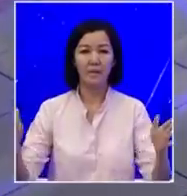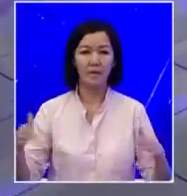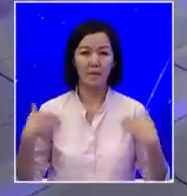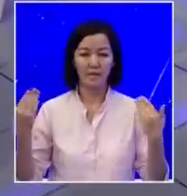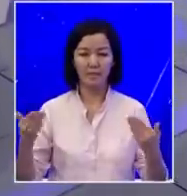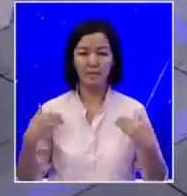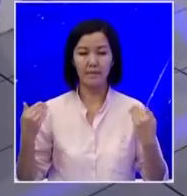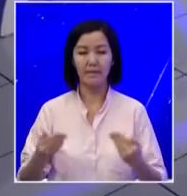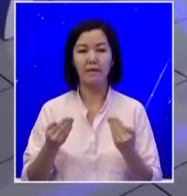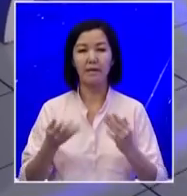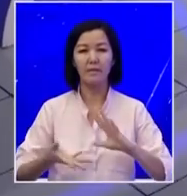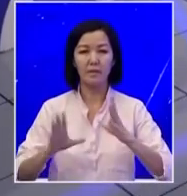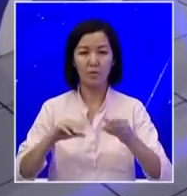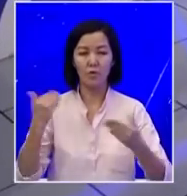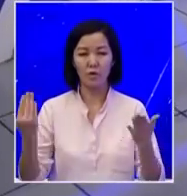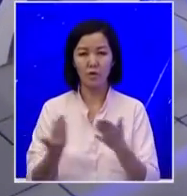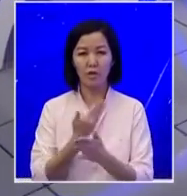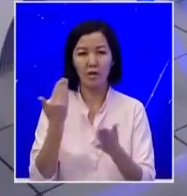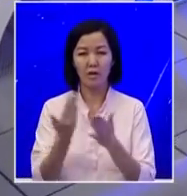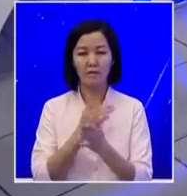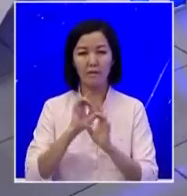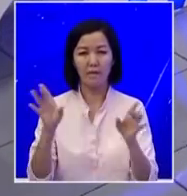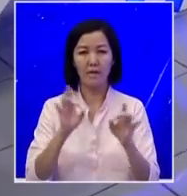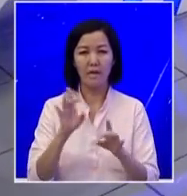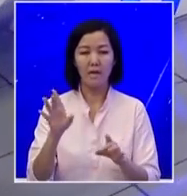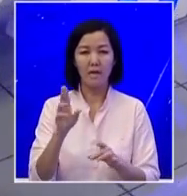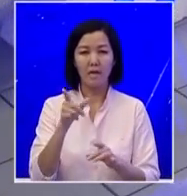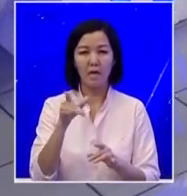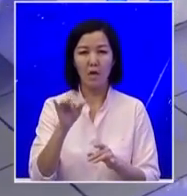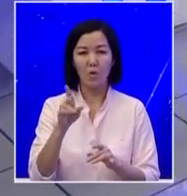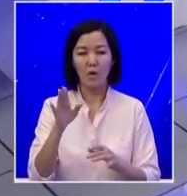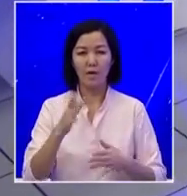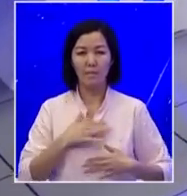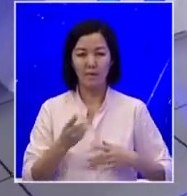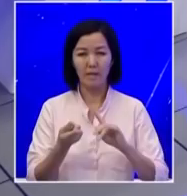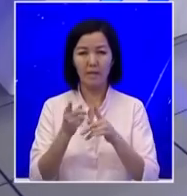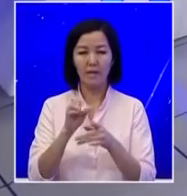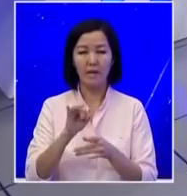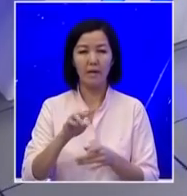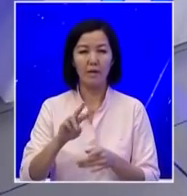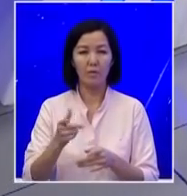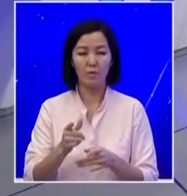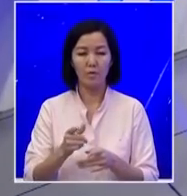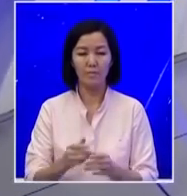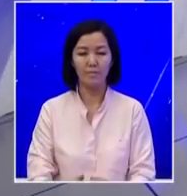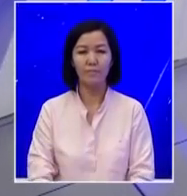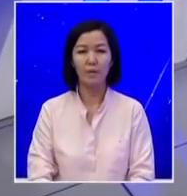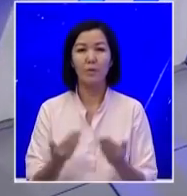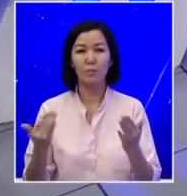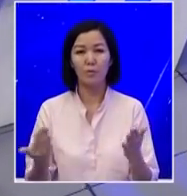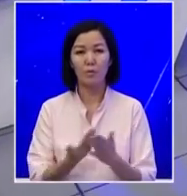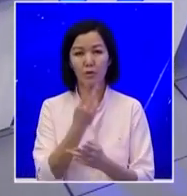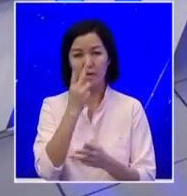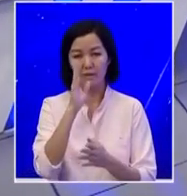Армысыздар, аймақтың бастарнасында қорытынды жаңалықтар студияда ақпараттар легімен Гауһар Мұса, сурда аудармада Айгүл Жұмашқызы.